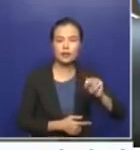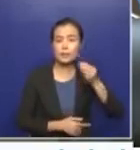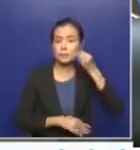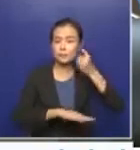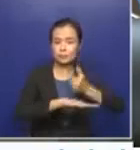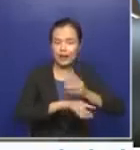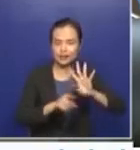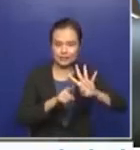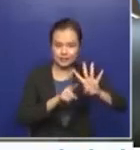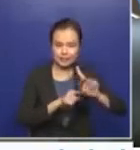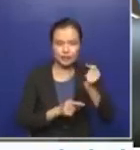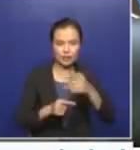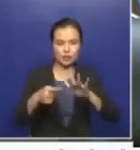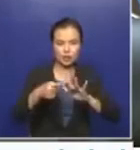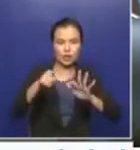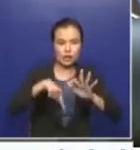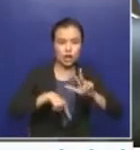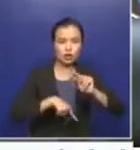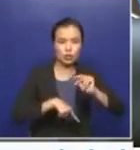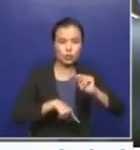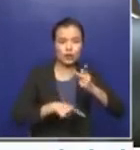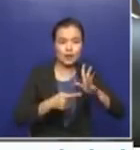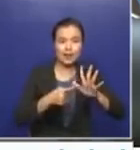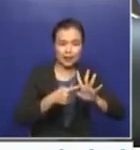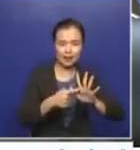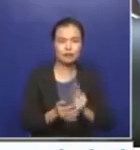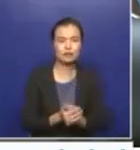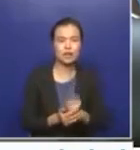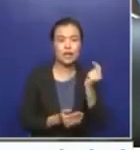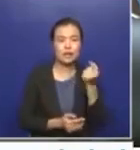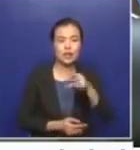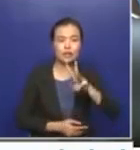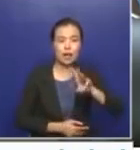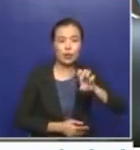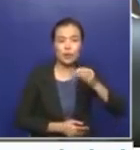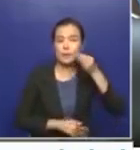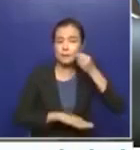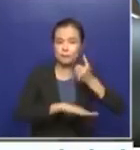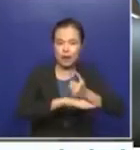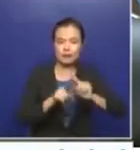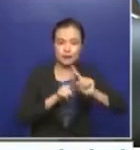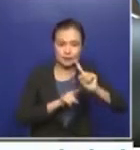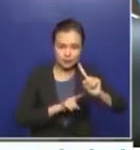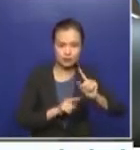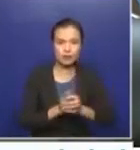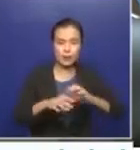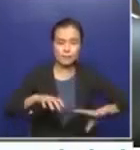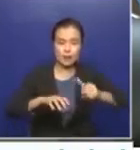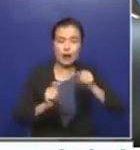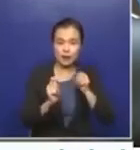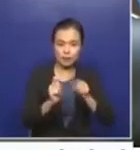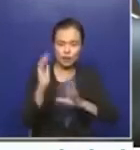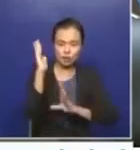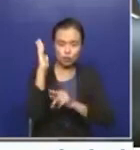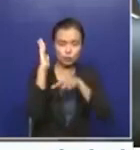านหมู่4ตำบลทุ่งคานายคำนวณทวีปัญญาทรัพย์ผู้ใหญ่บ้านหมู่ที่1ตำบลทุ่งคาอำเภอเมืองจังหวัดชุมพ